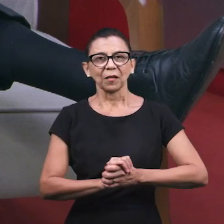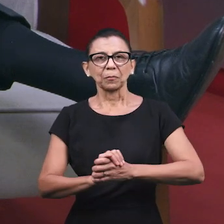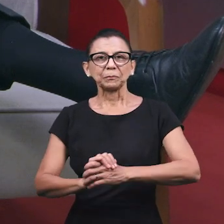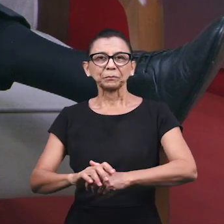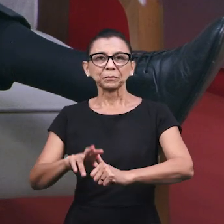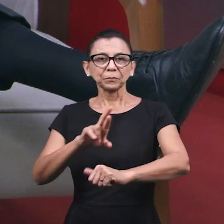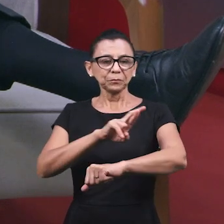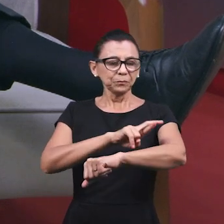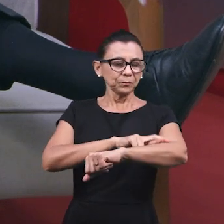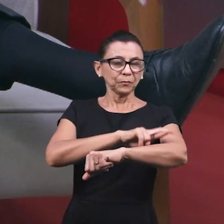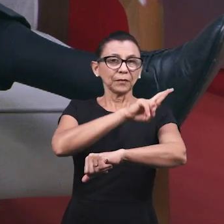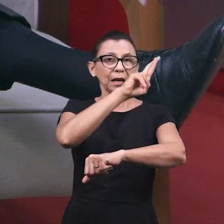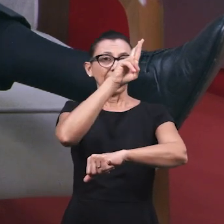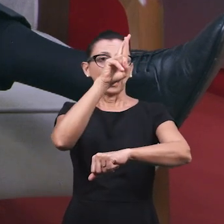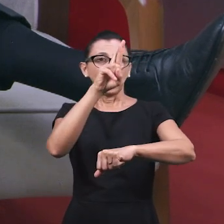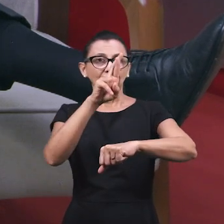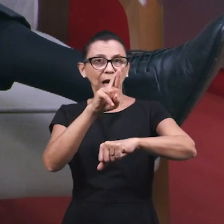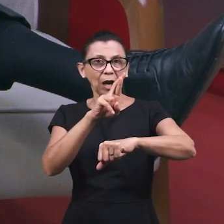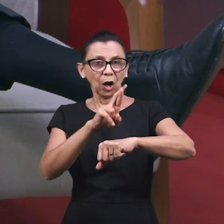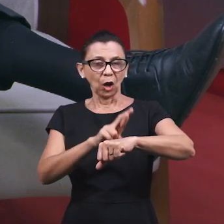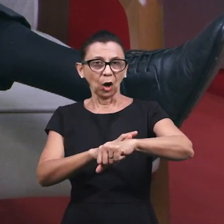exemple.